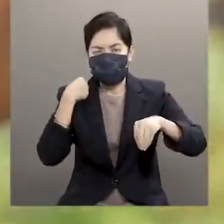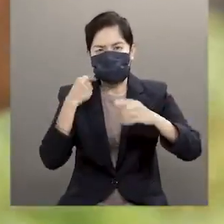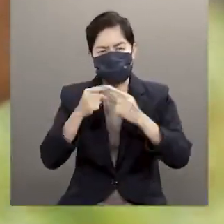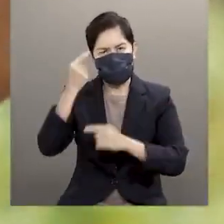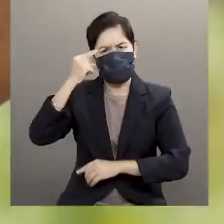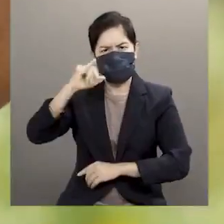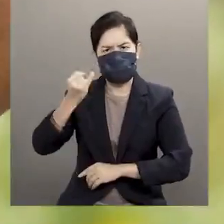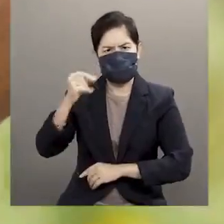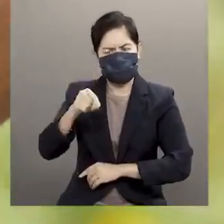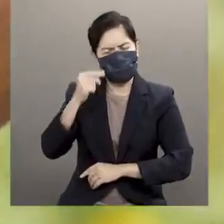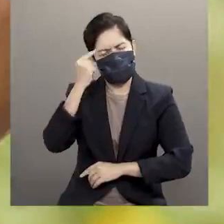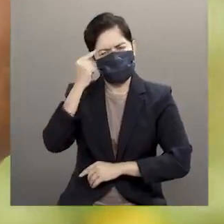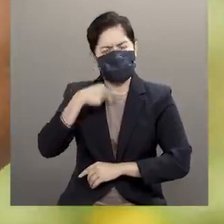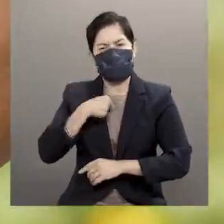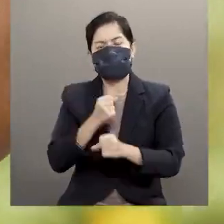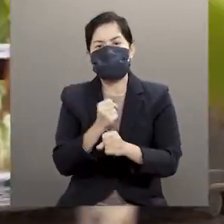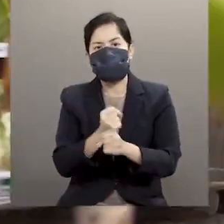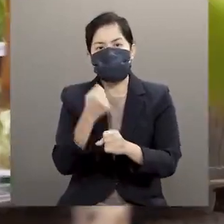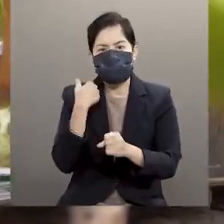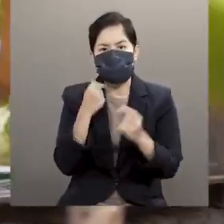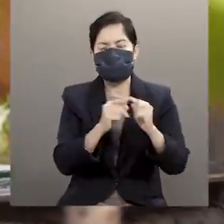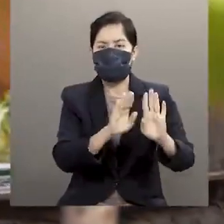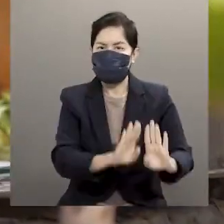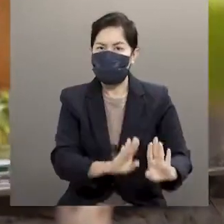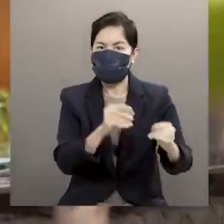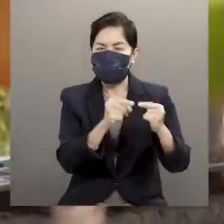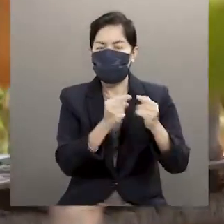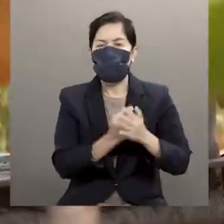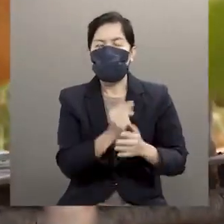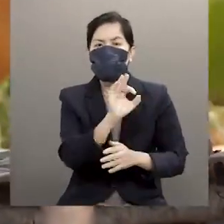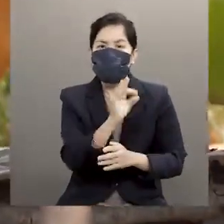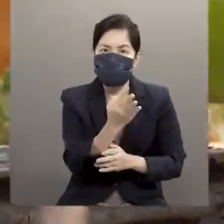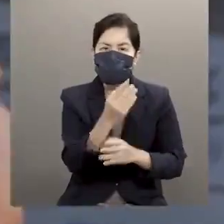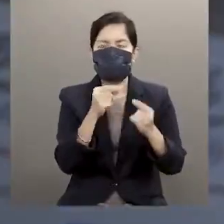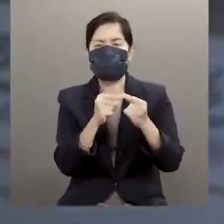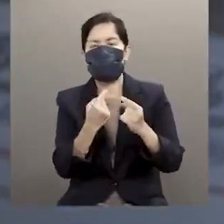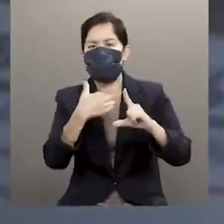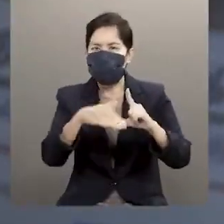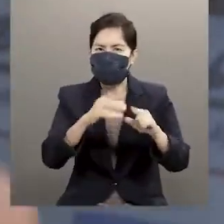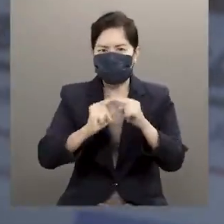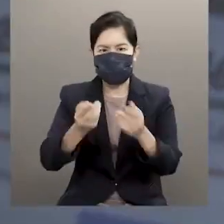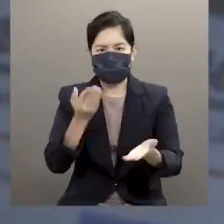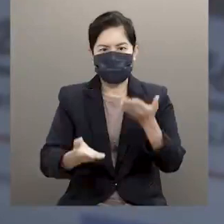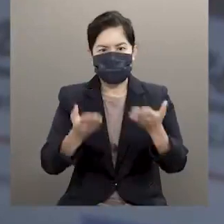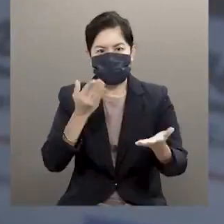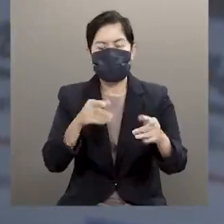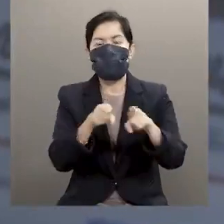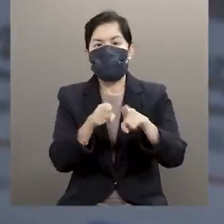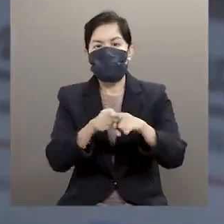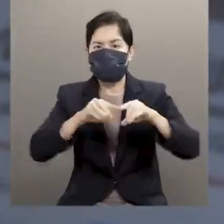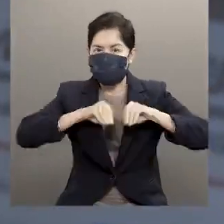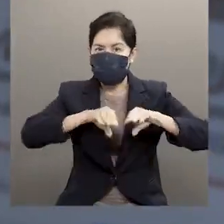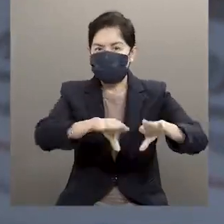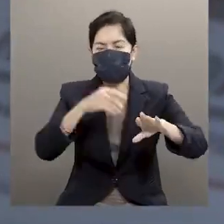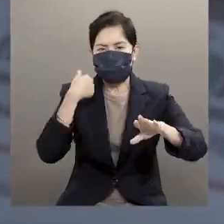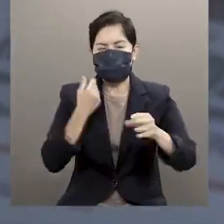ผมทำนวจะเป็ Facebook LineSeaside Report นะครัเป็นเครองมือนัสื่อสารคนละเมืองนัสถานชมชนคนหนึ่ตัเลๆ ที่